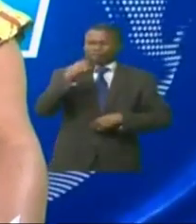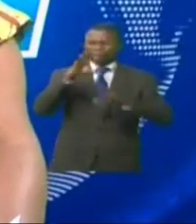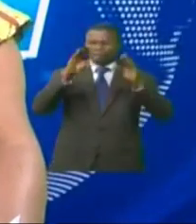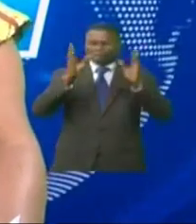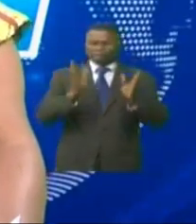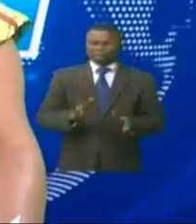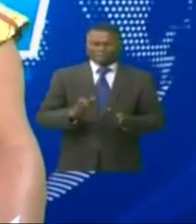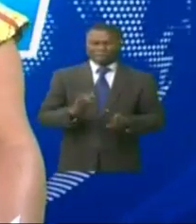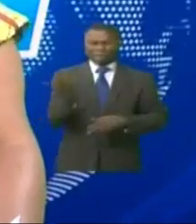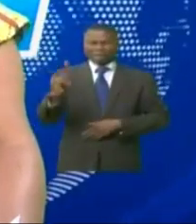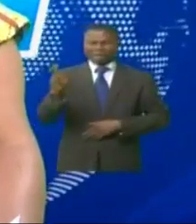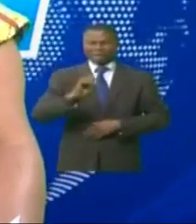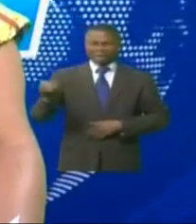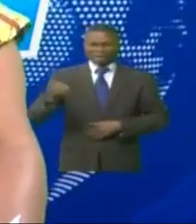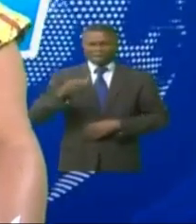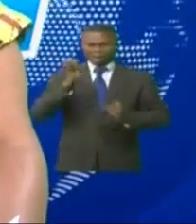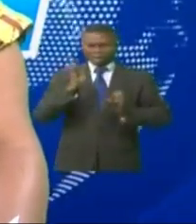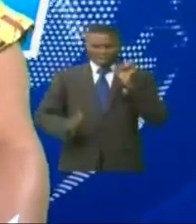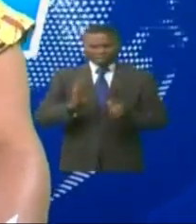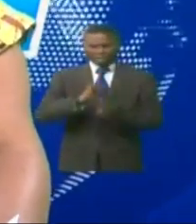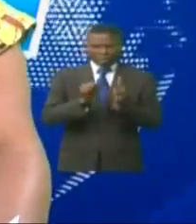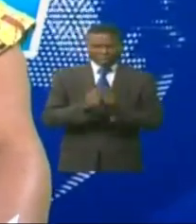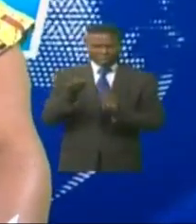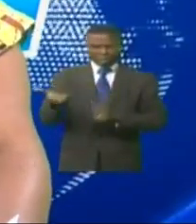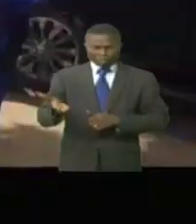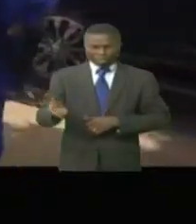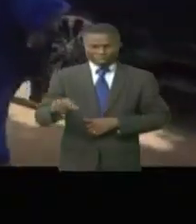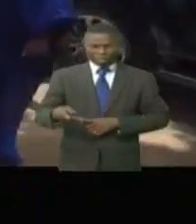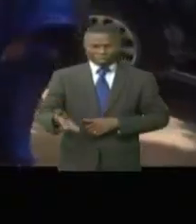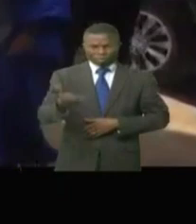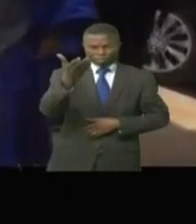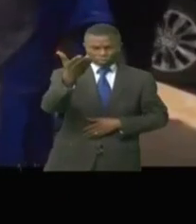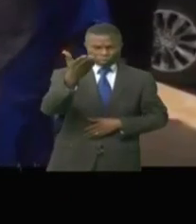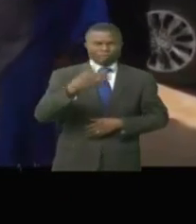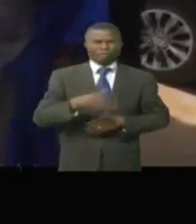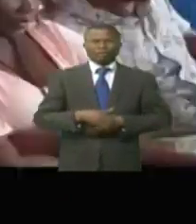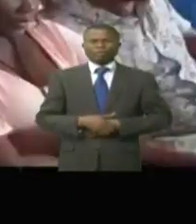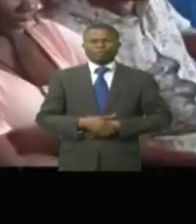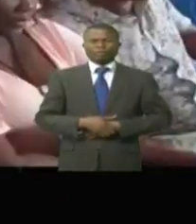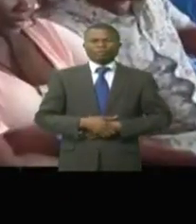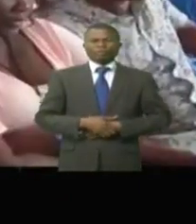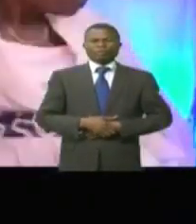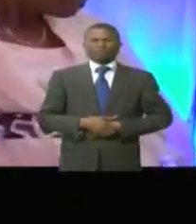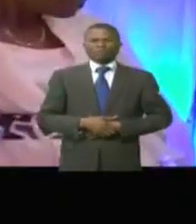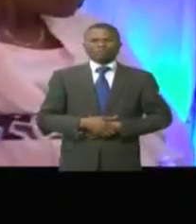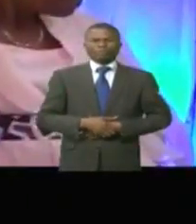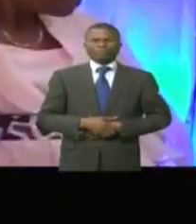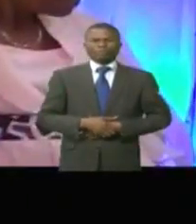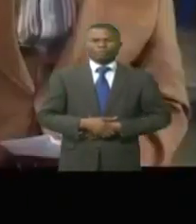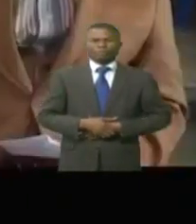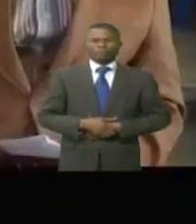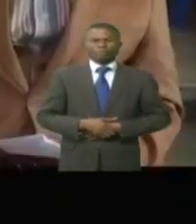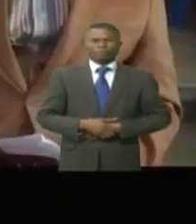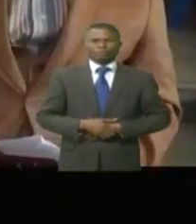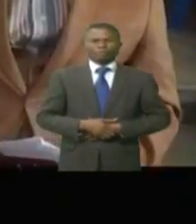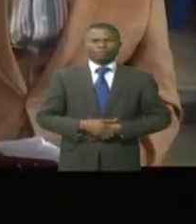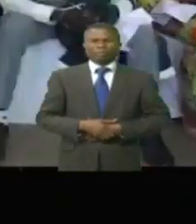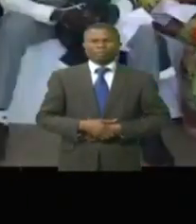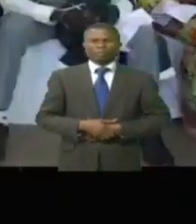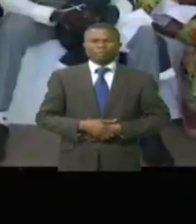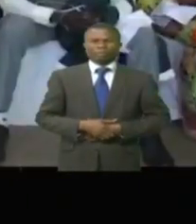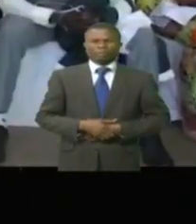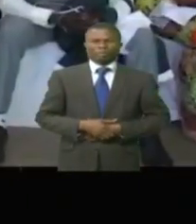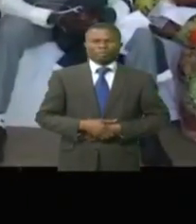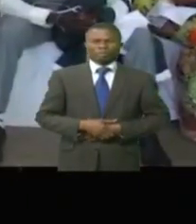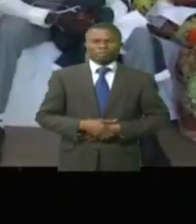ont évalué le secteur qui est le leur dans cette province. L'Ordre des pharmaciens a célébré le 25 septembre